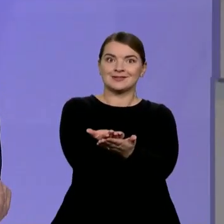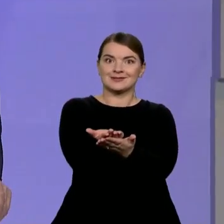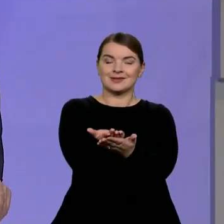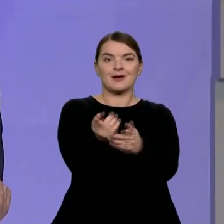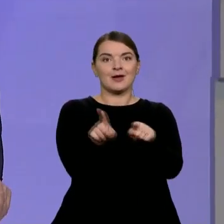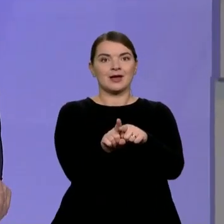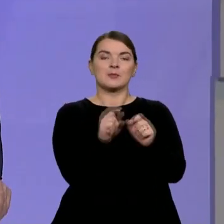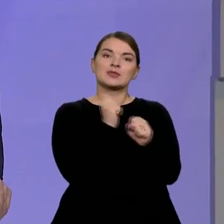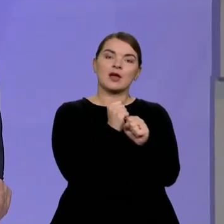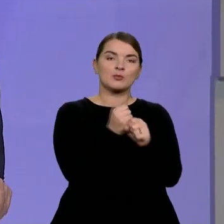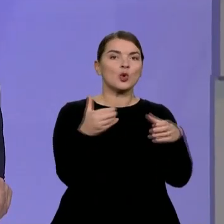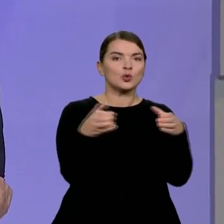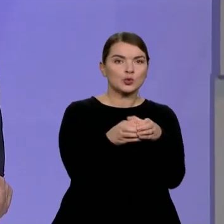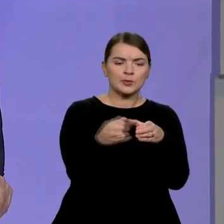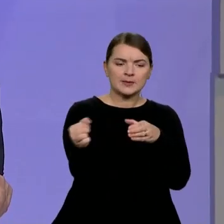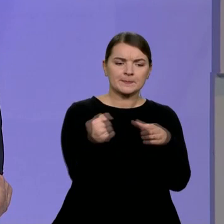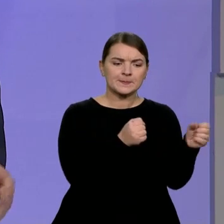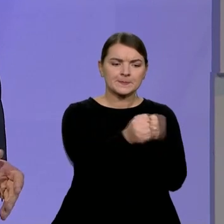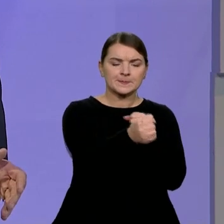tikrą darbo grupę, kuri galėtų dalyvauti